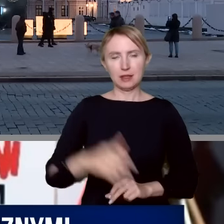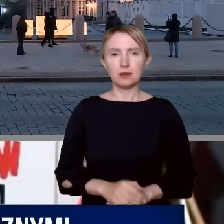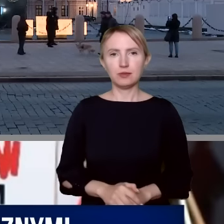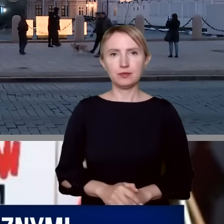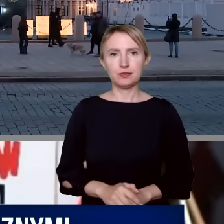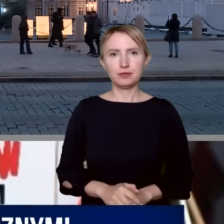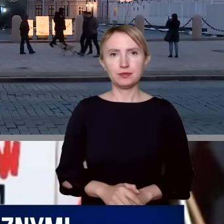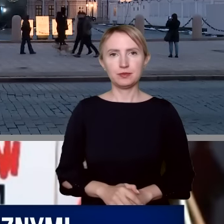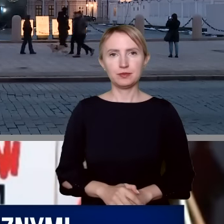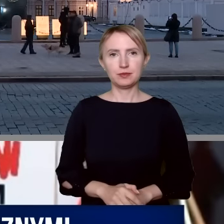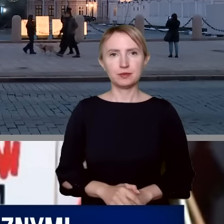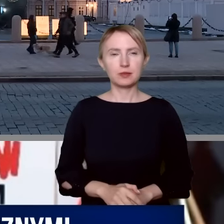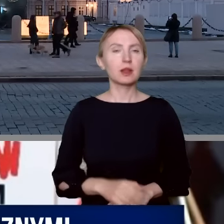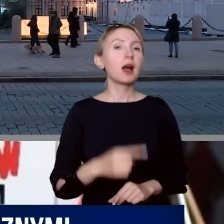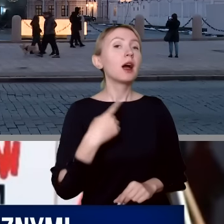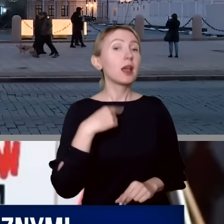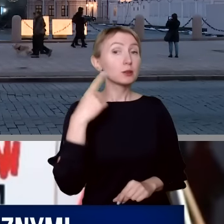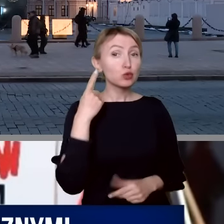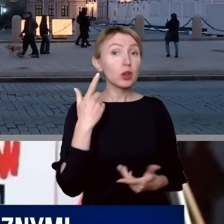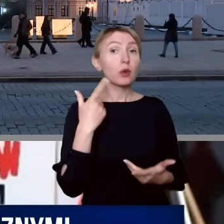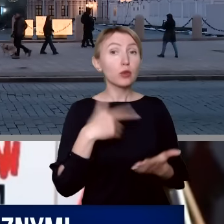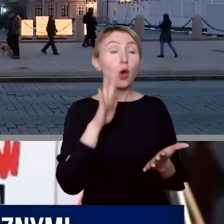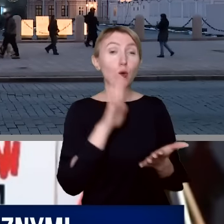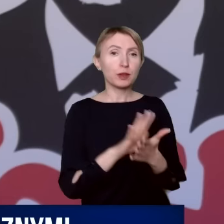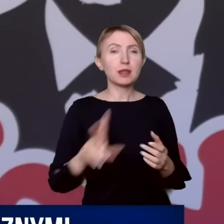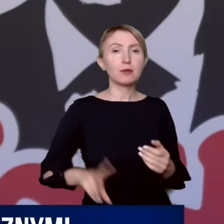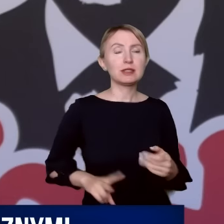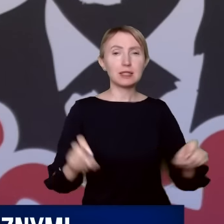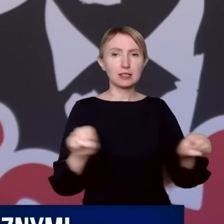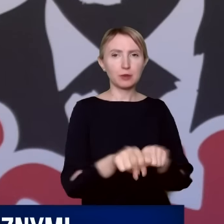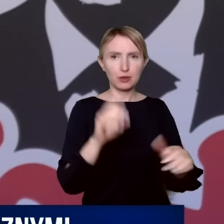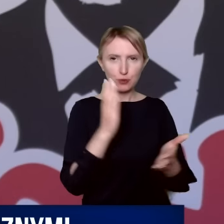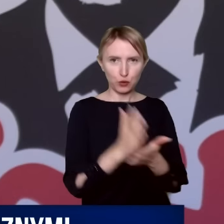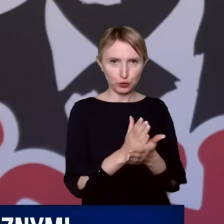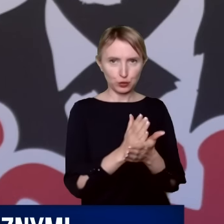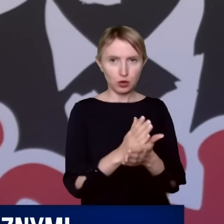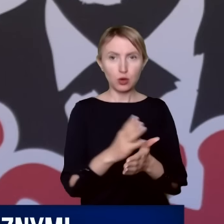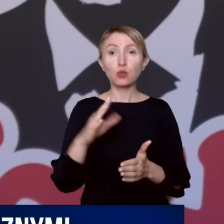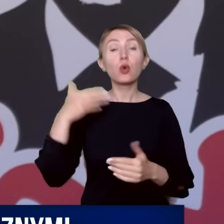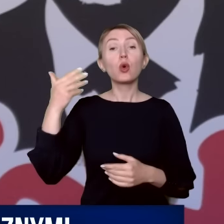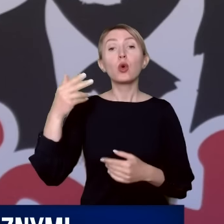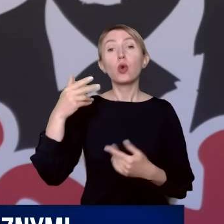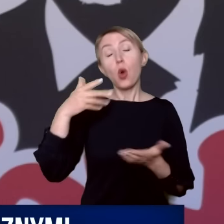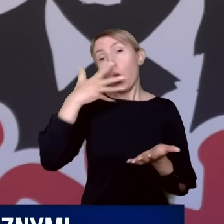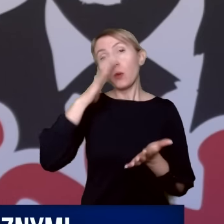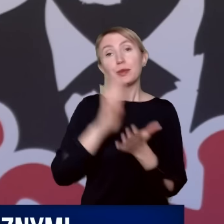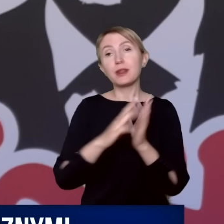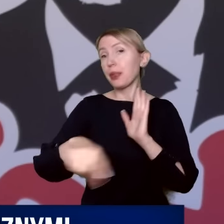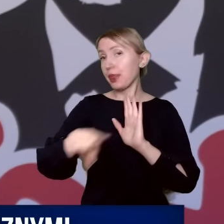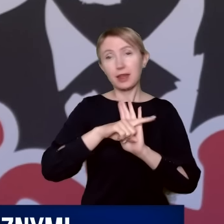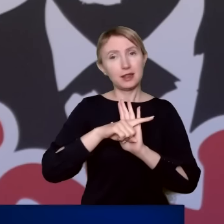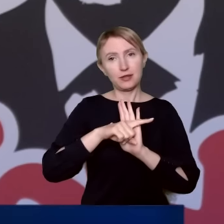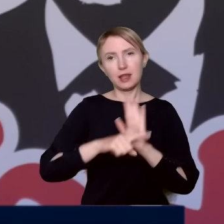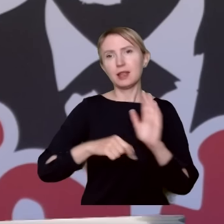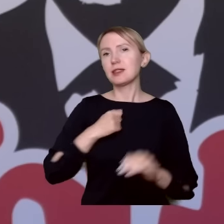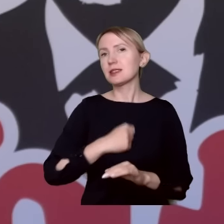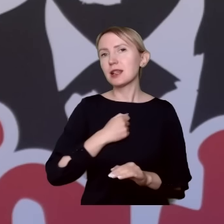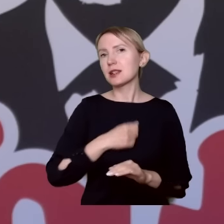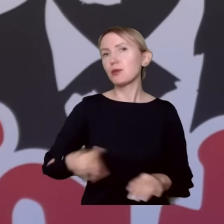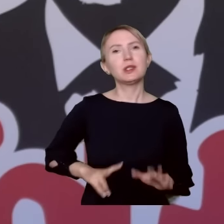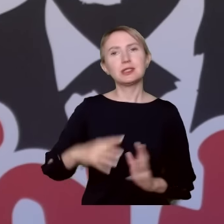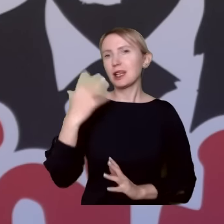zapewne? Z tego co słyszeliśmy, jest opinia ministra sprawiedliwości. Jak podają media, ta opinia jest negatywna. Niestety minister nie